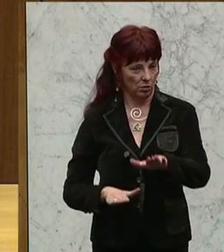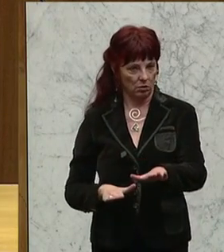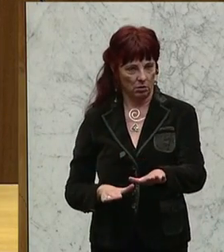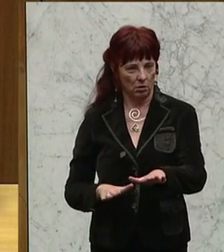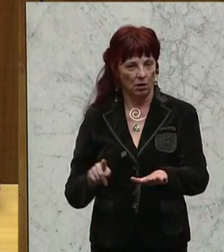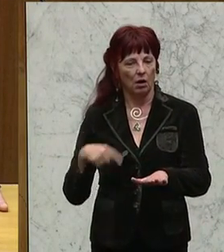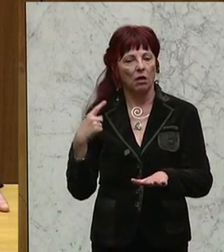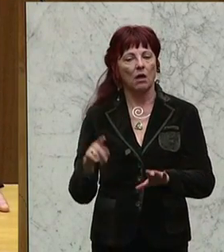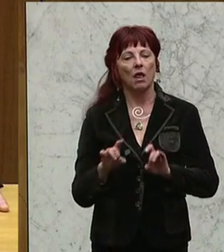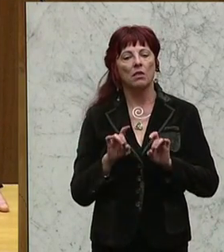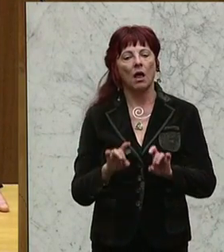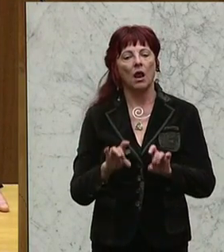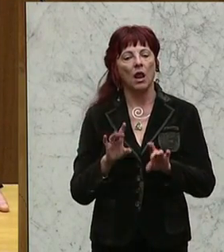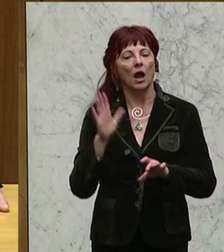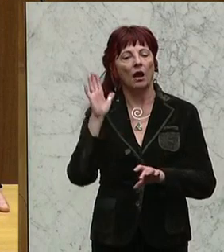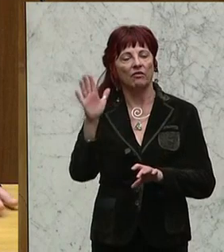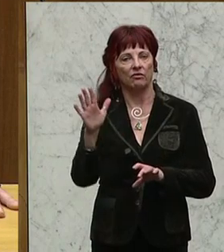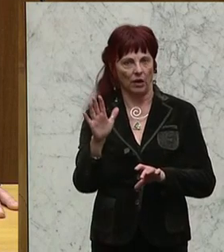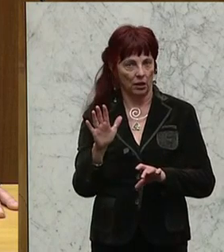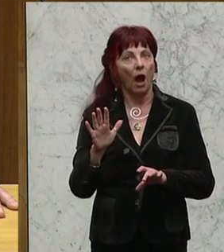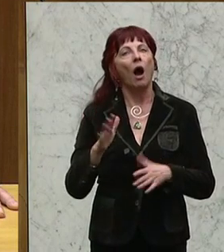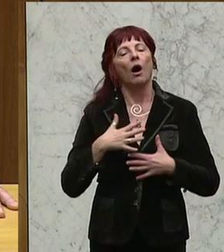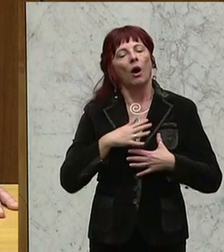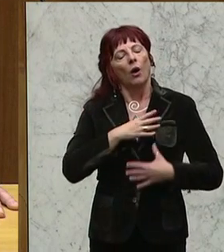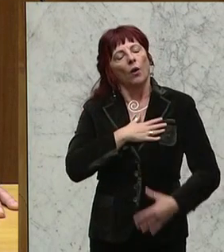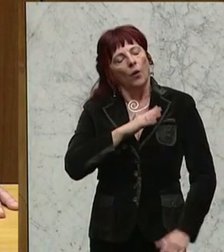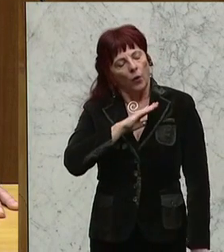Aha durch die Lehrerschaft gehen kann NS